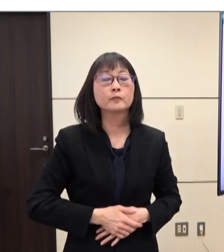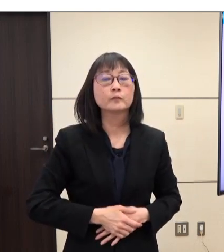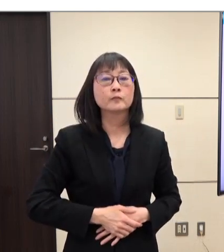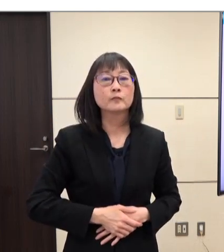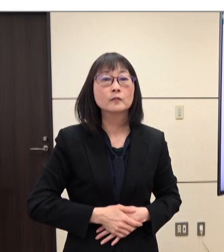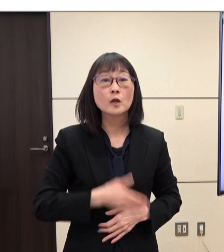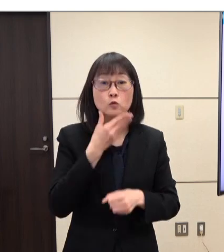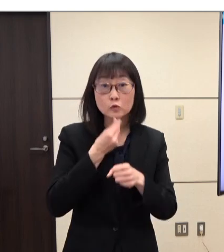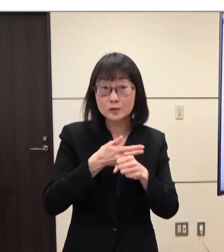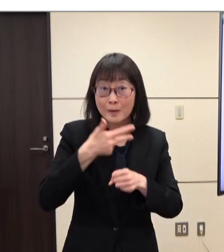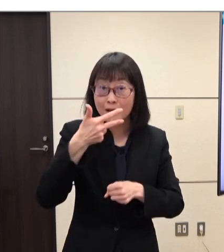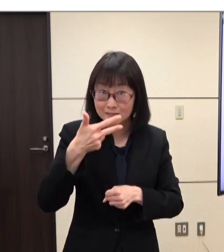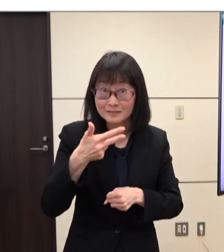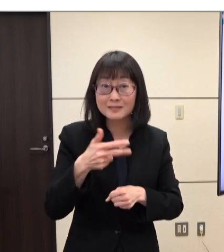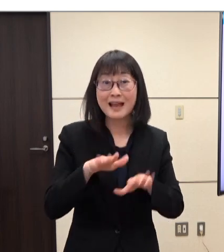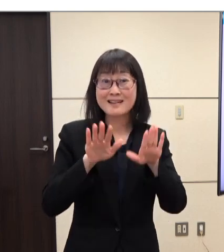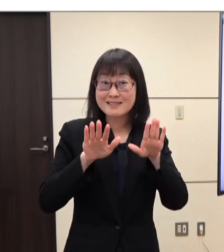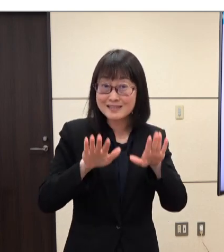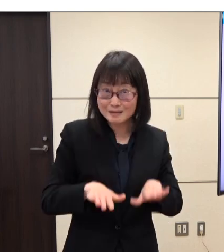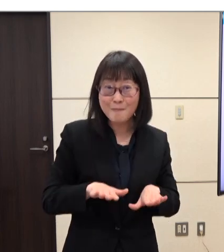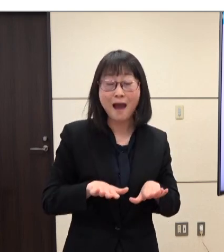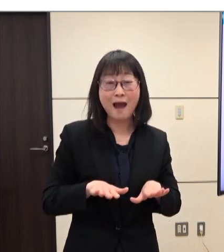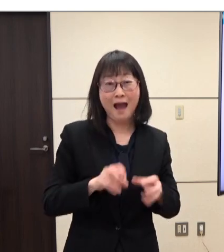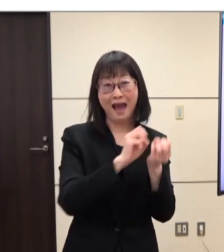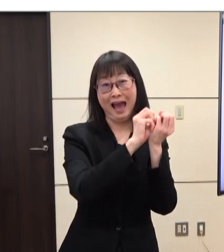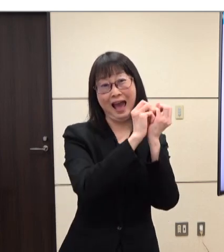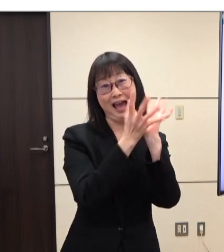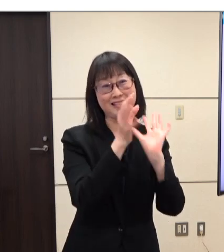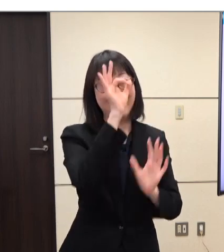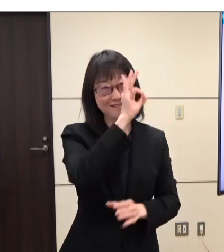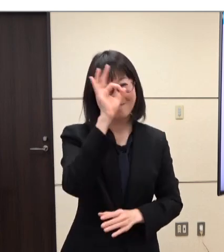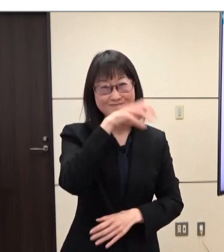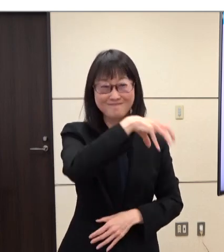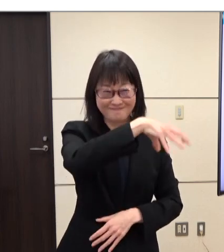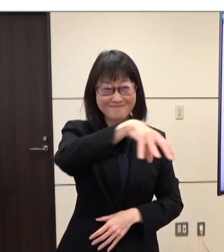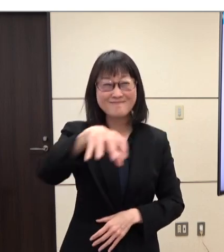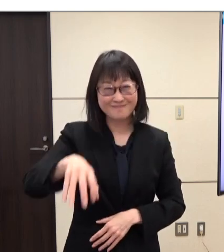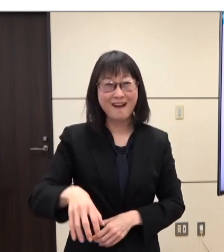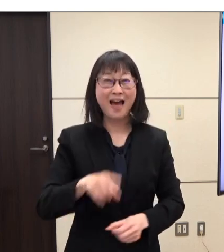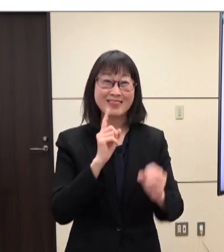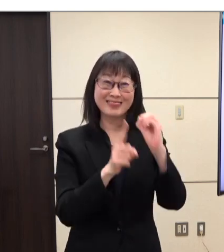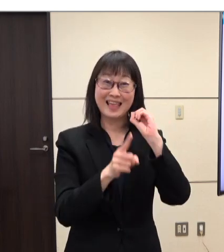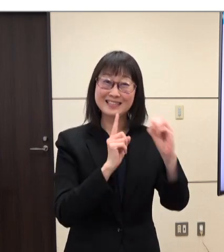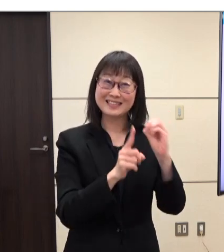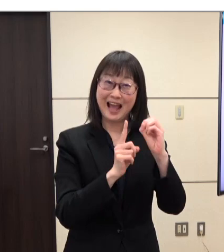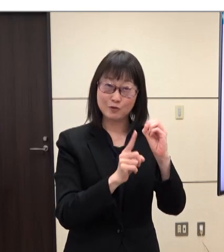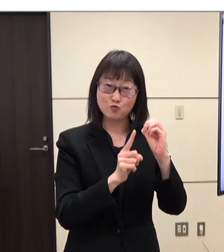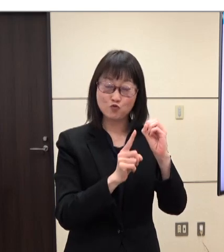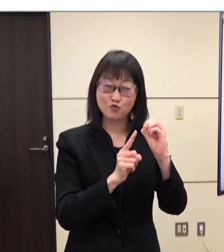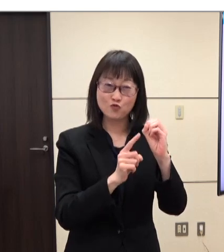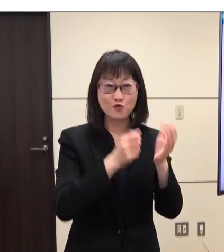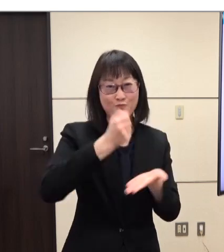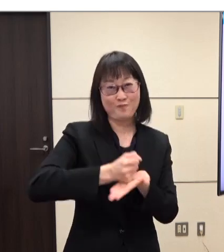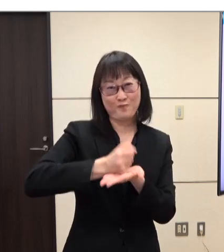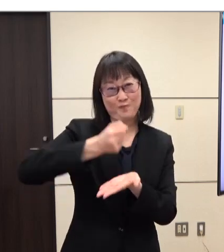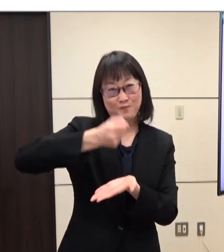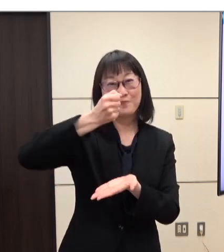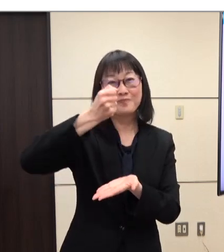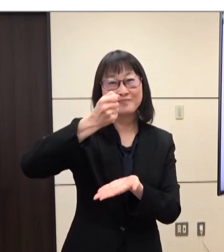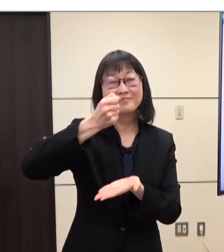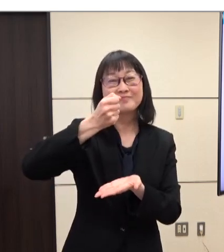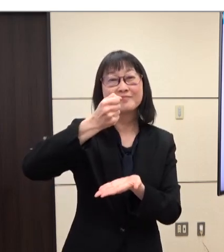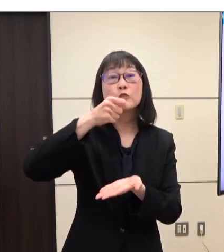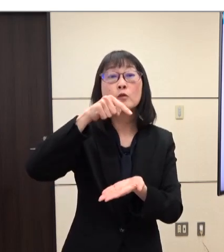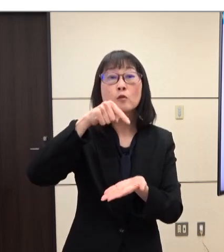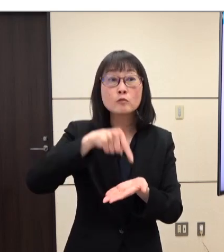ル花観光のデジタルラリー実施をしておりますが、こちらにも実はかなりのちょっと人数今申し上げれませんが登録者